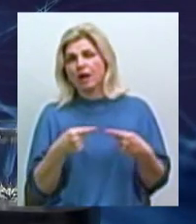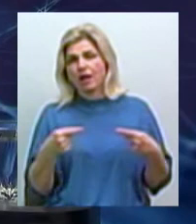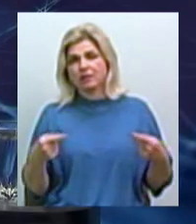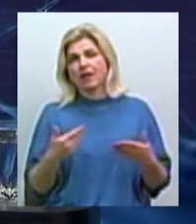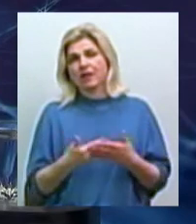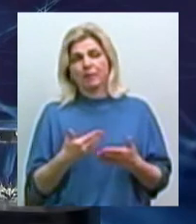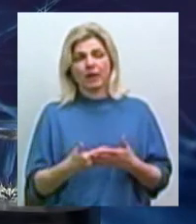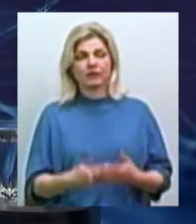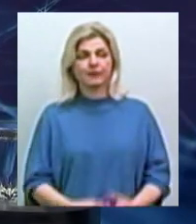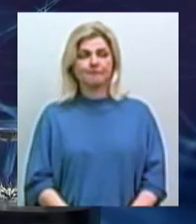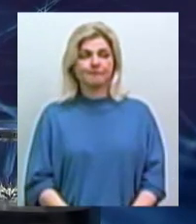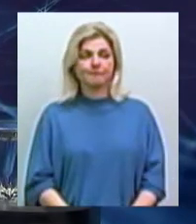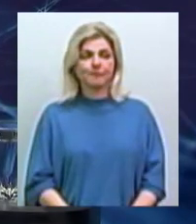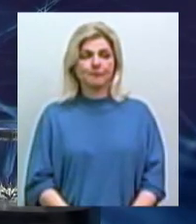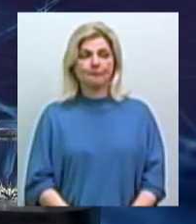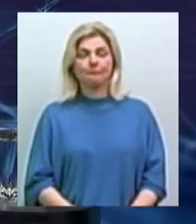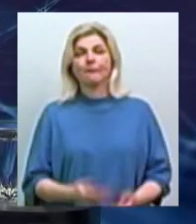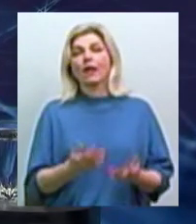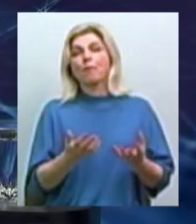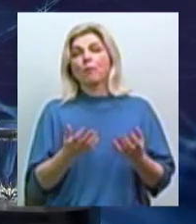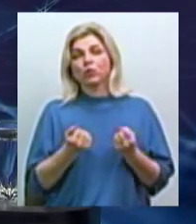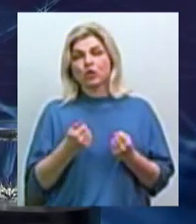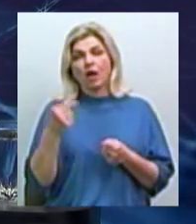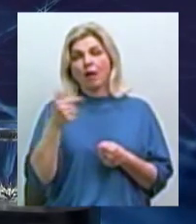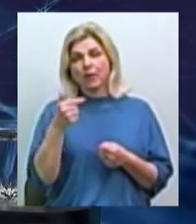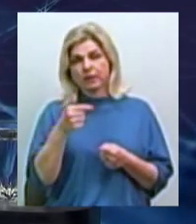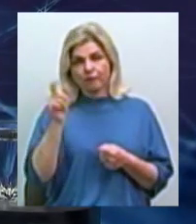наприклад, набуття громадянства особою,